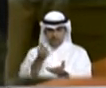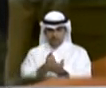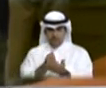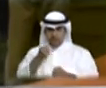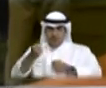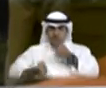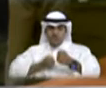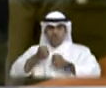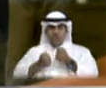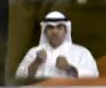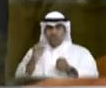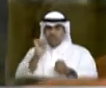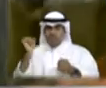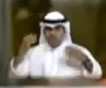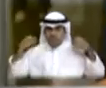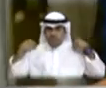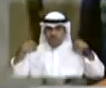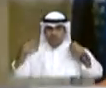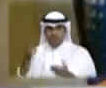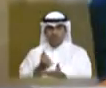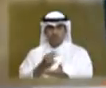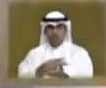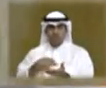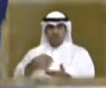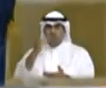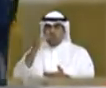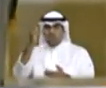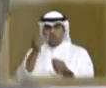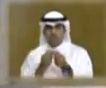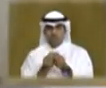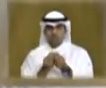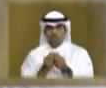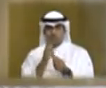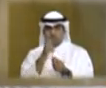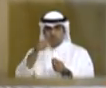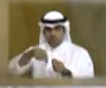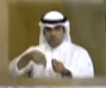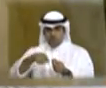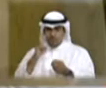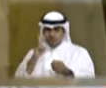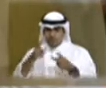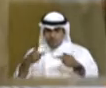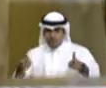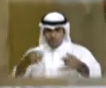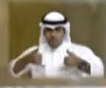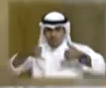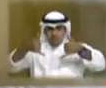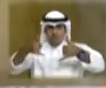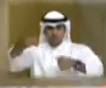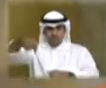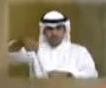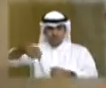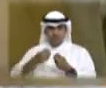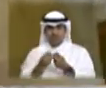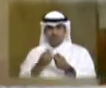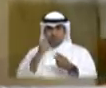الترويحية التابعة لوزارة الدولة لشؤون الشباب. احنا اليوم نتمنى أن هذه البطولة إن شاء الله تكون فتحة خير للعديد من الأمور اللي إن شاء